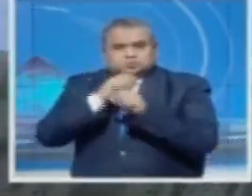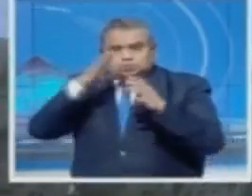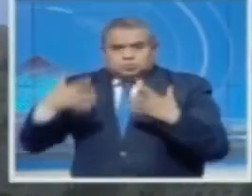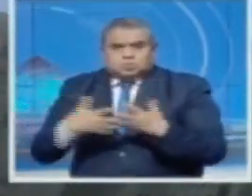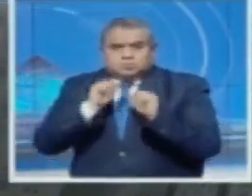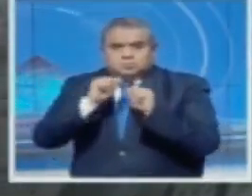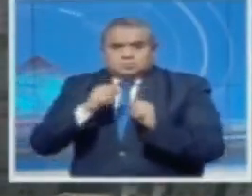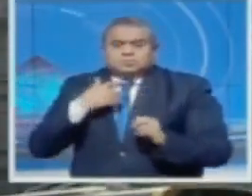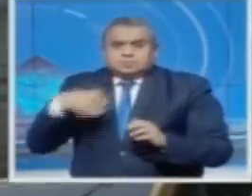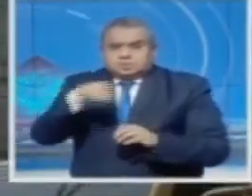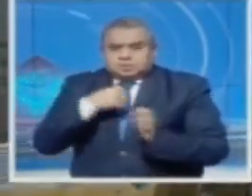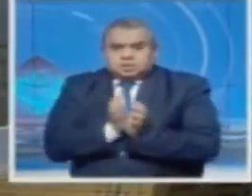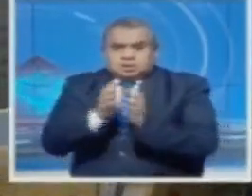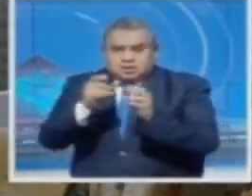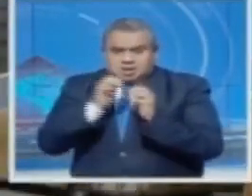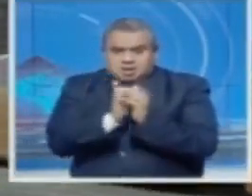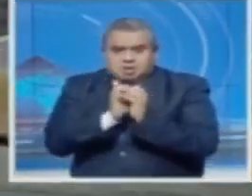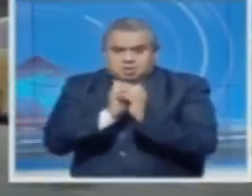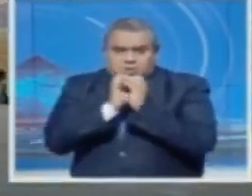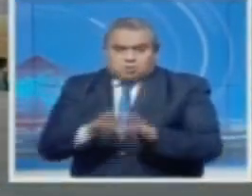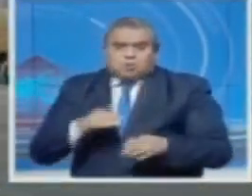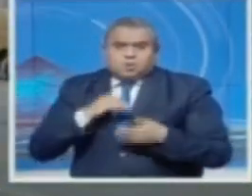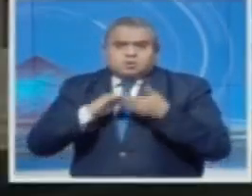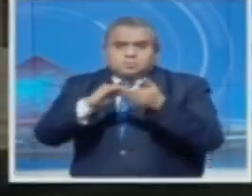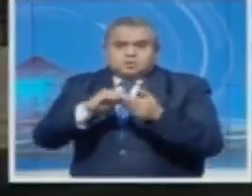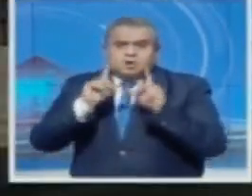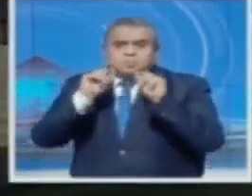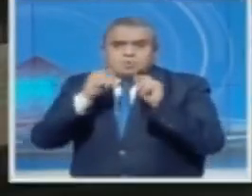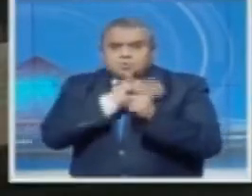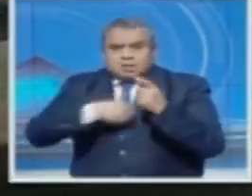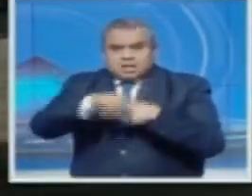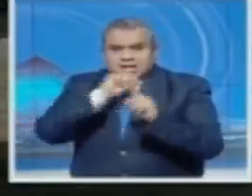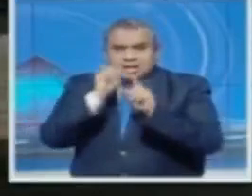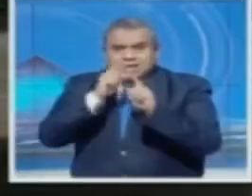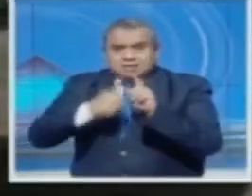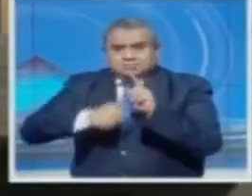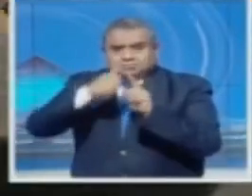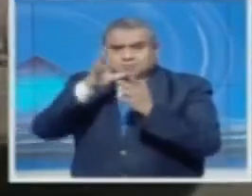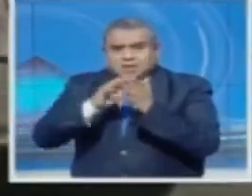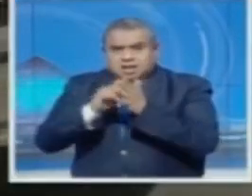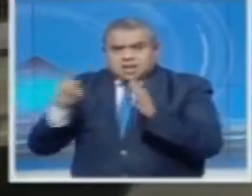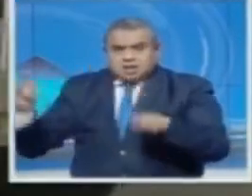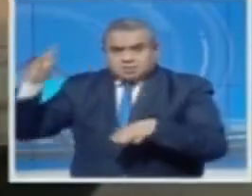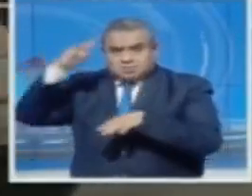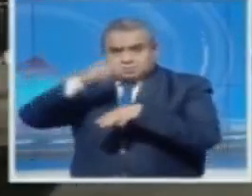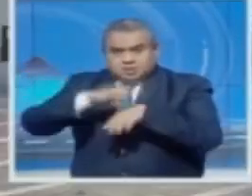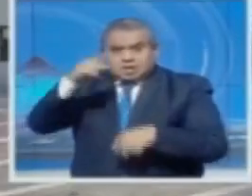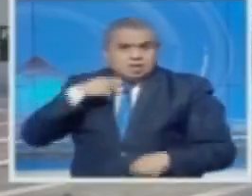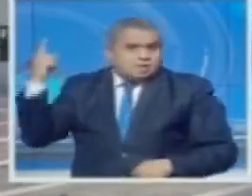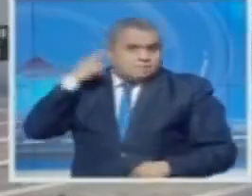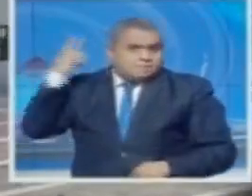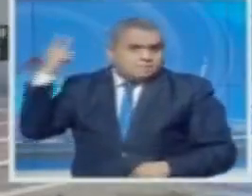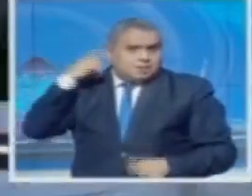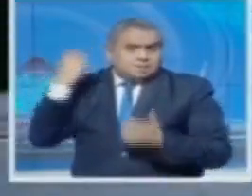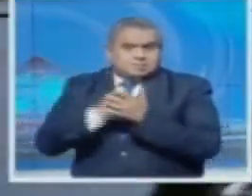تحرص بعثة حج القرى على تقديم خدمات مميزة لحجاجها منذ لحظة وصولهم إلى المدينة المنورة